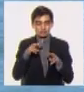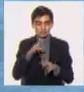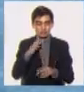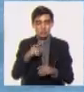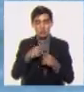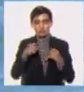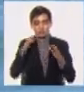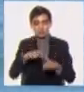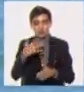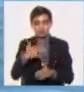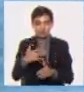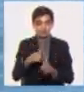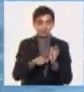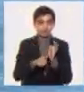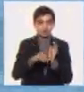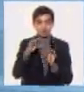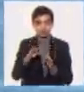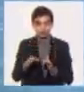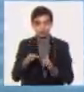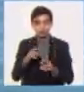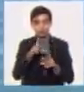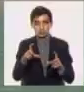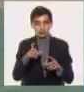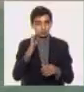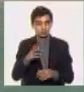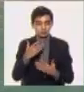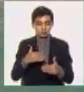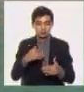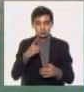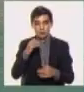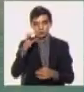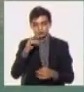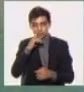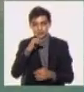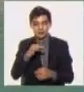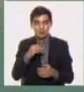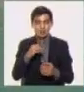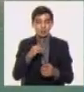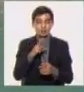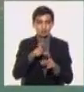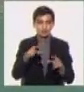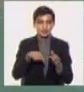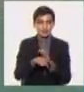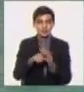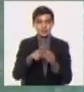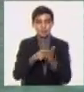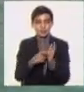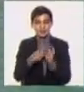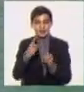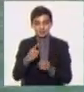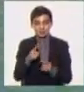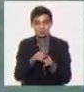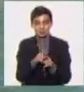тек 50-60%-ға ғана адаммен толтыратындарын айтып отыр. Олар саяхатшыларды араға бір бөлме тастап қоныстандырмақ.